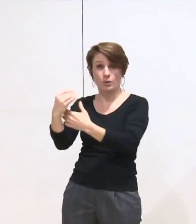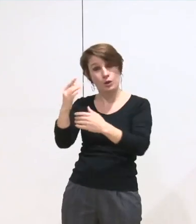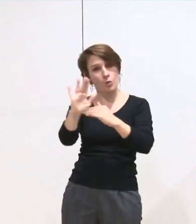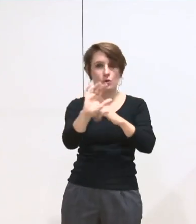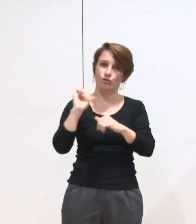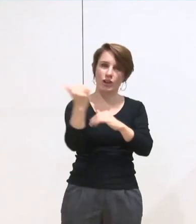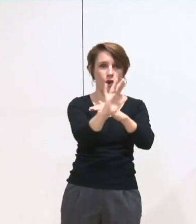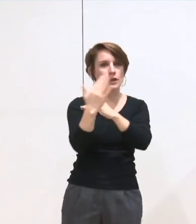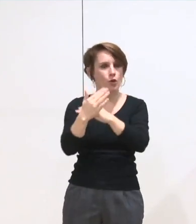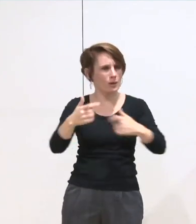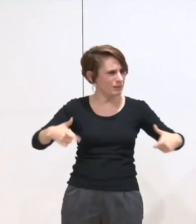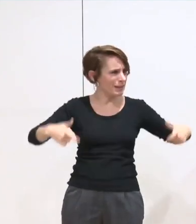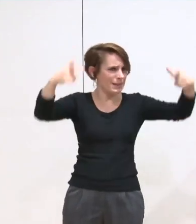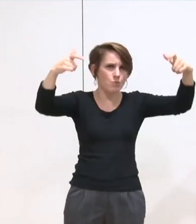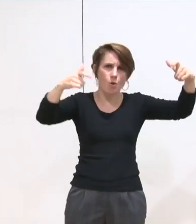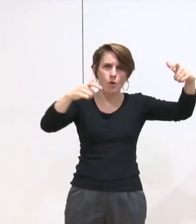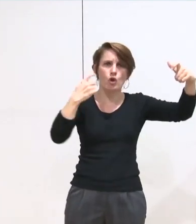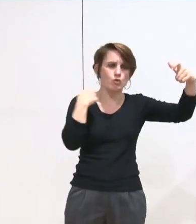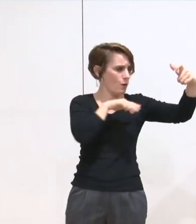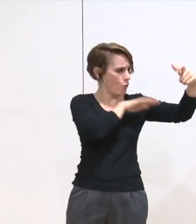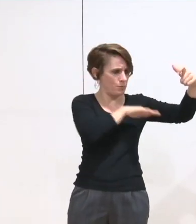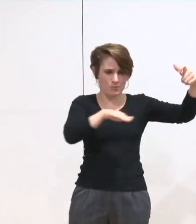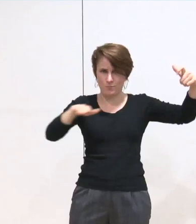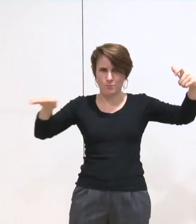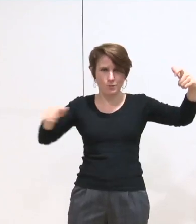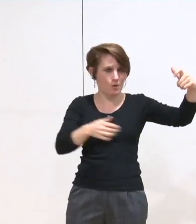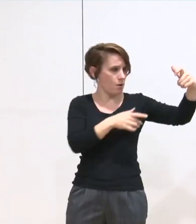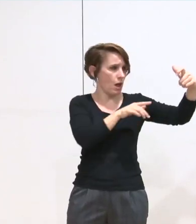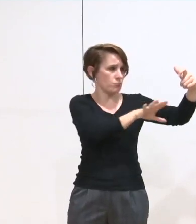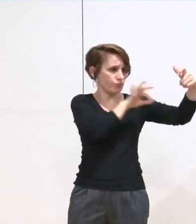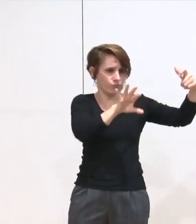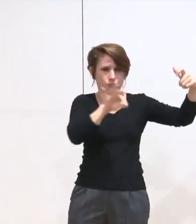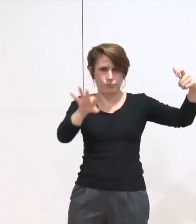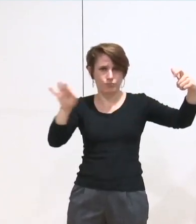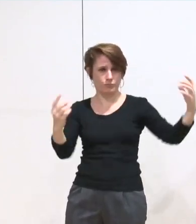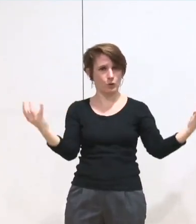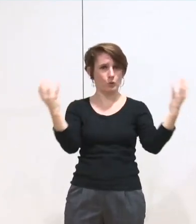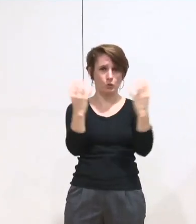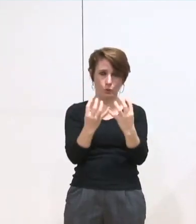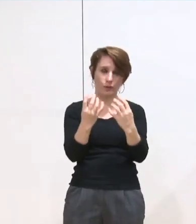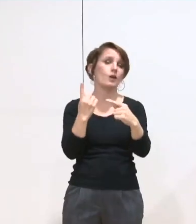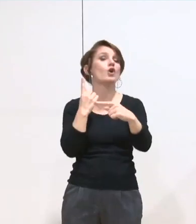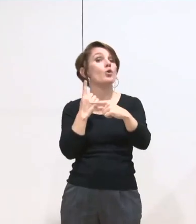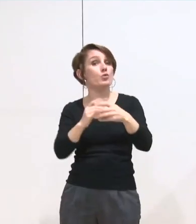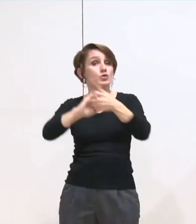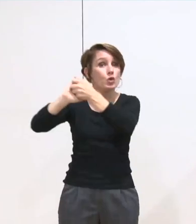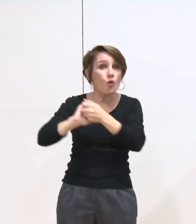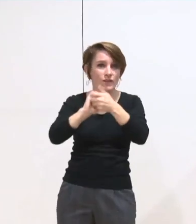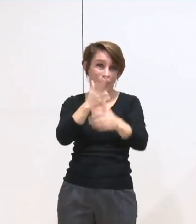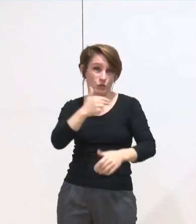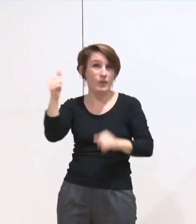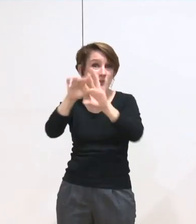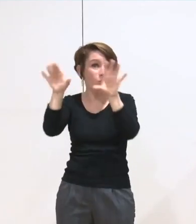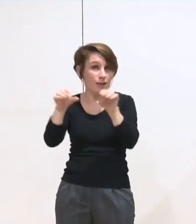Anatole France avec le concours de la Confédération syndicale des familles qui a été très impliquée